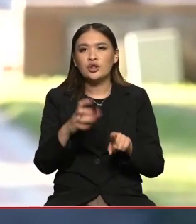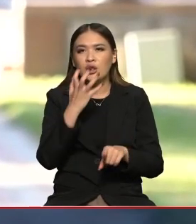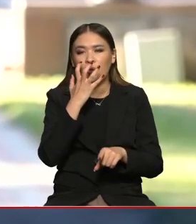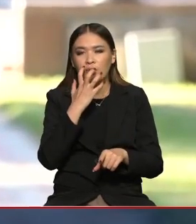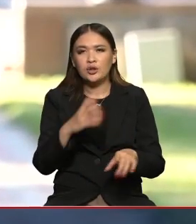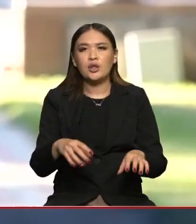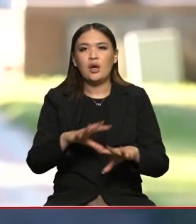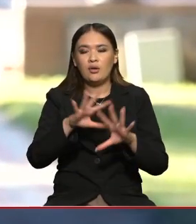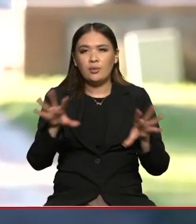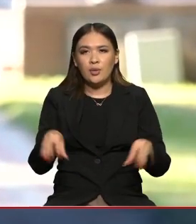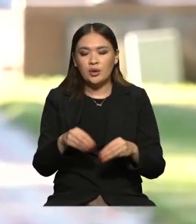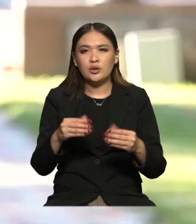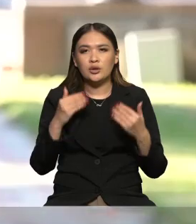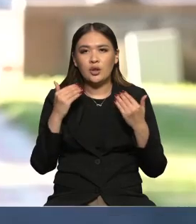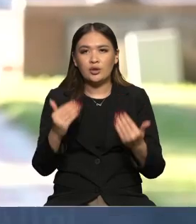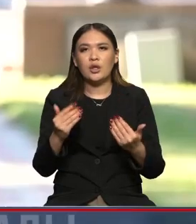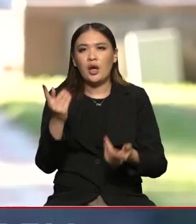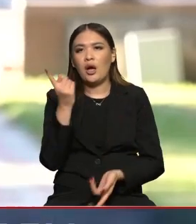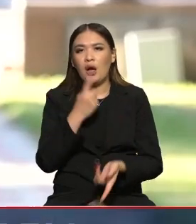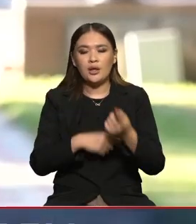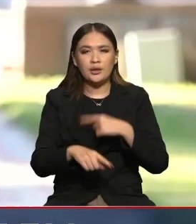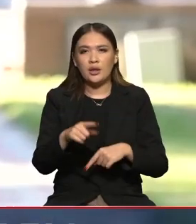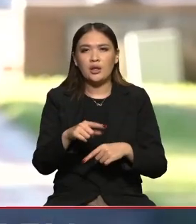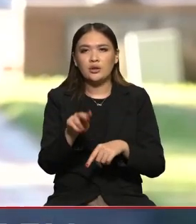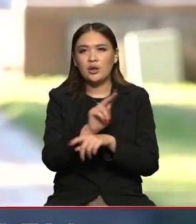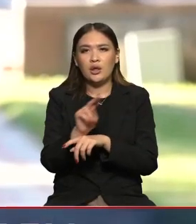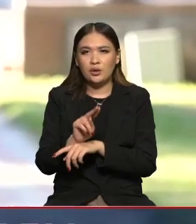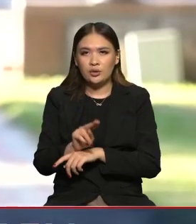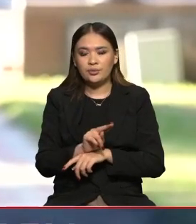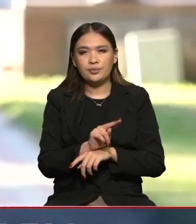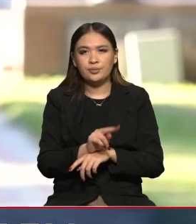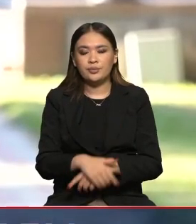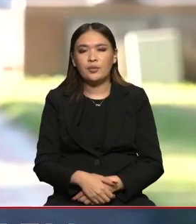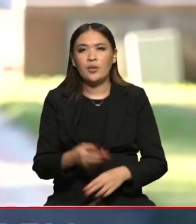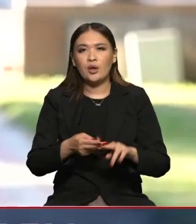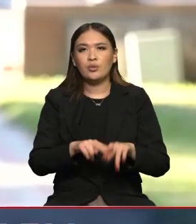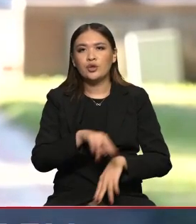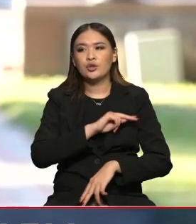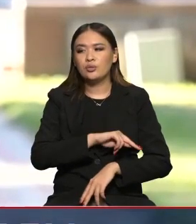Прибрежный, Бескөл ауылдарындағы бөгеттер қайта қалпына келуде. Бұл жұмыстар